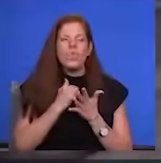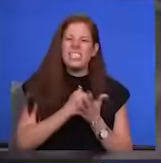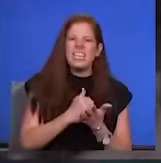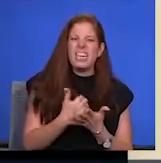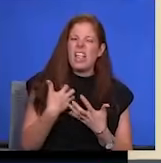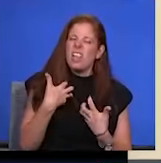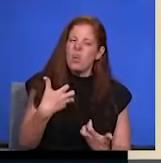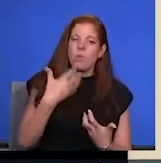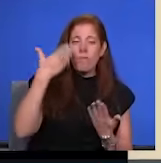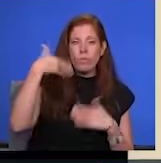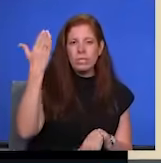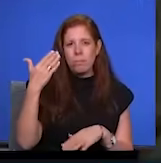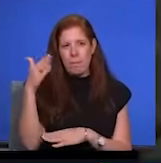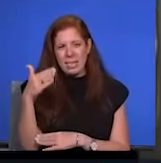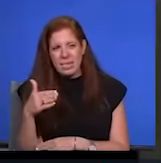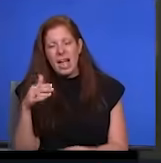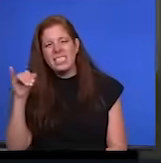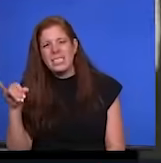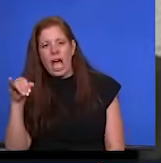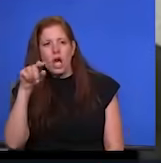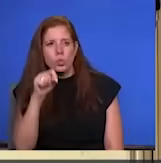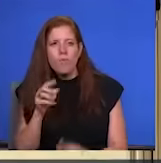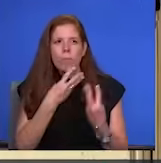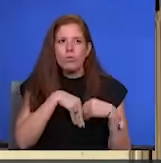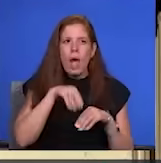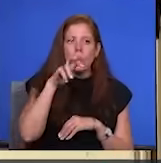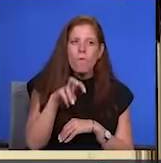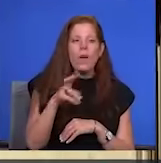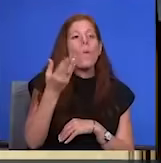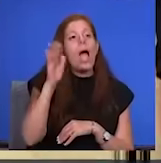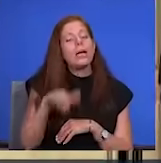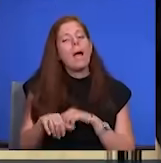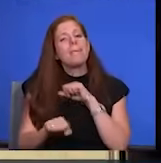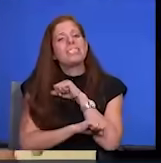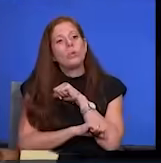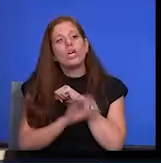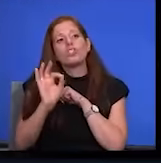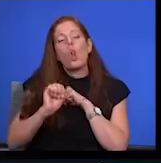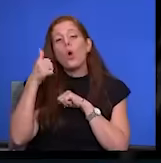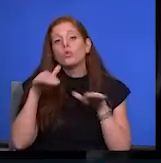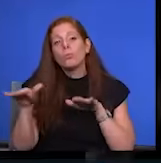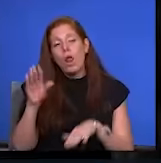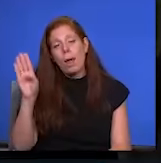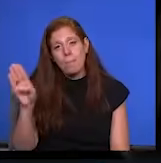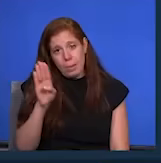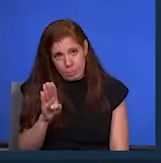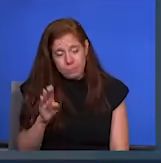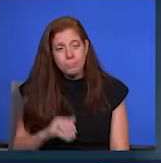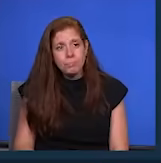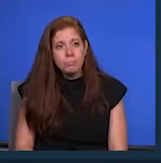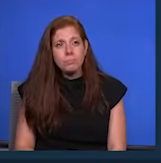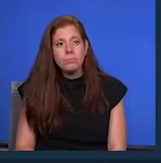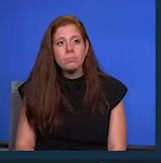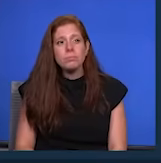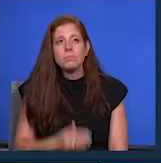נוחי דנקנר, יצחק תשובה, משפחת אופר, הוא היה גם כמובן סנגורו של ראש הממשלה בנימין נתניהו. אתה